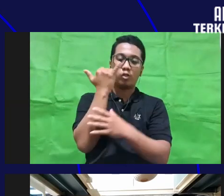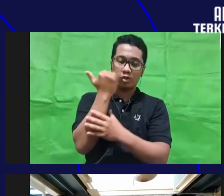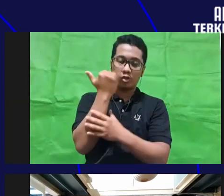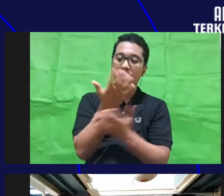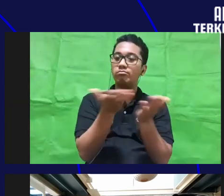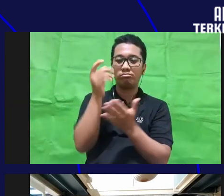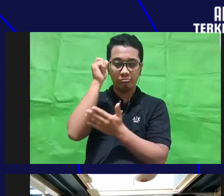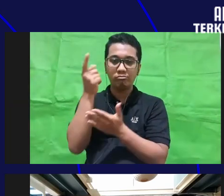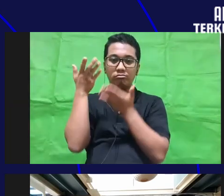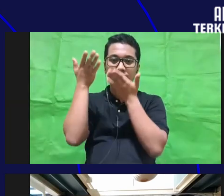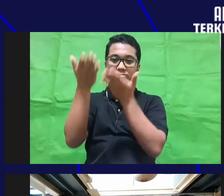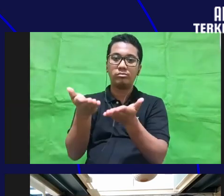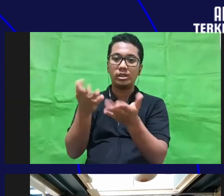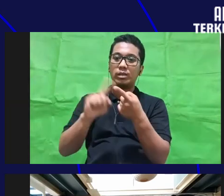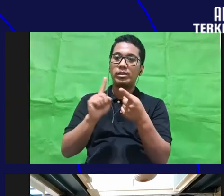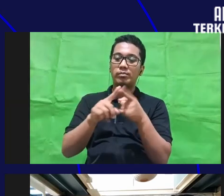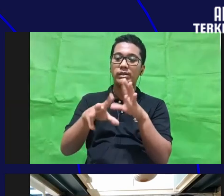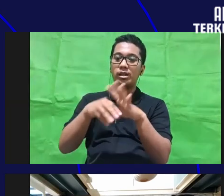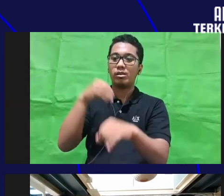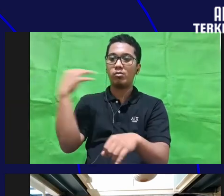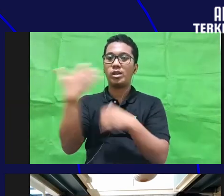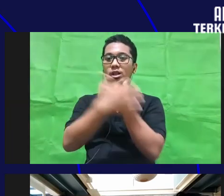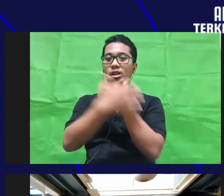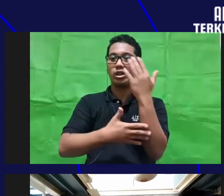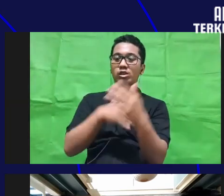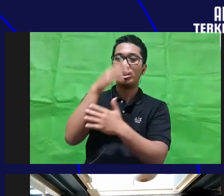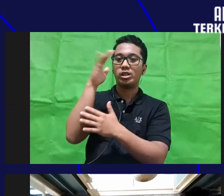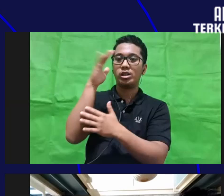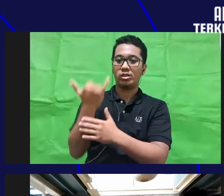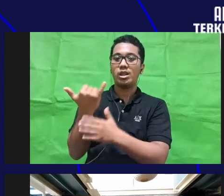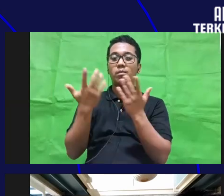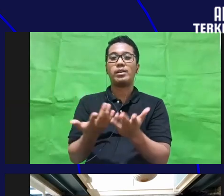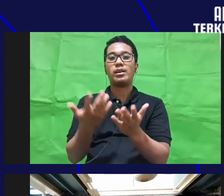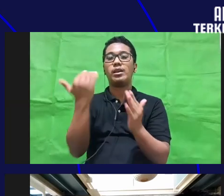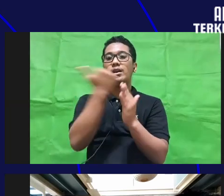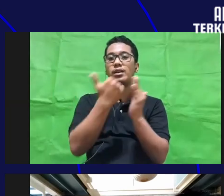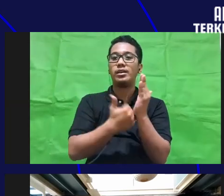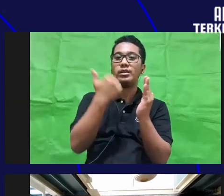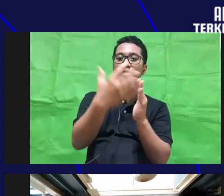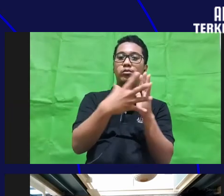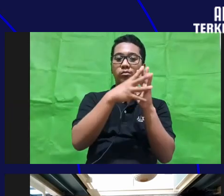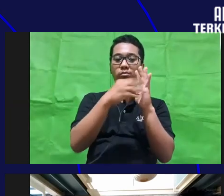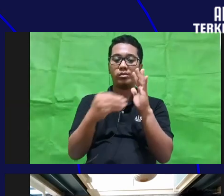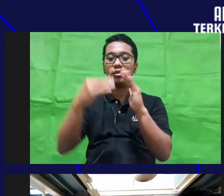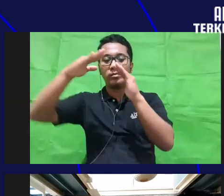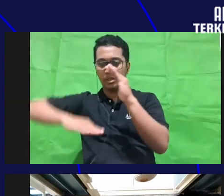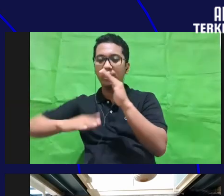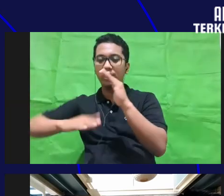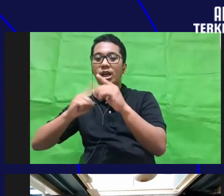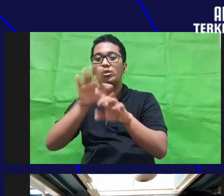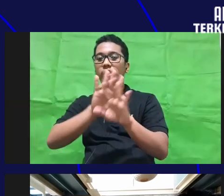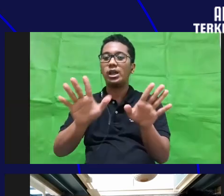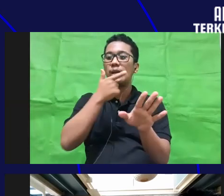luar Yogyakarta. Tetapi apakah kemudian agenda itu kemudian merepresi atau tidak kepentingan mereka di lokasi asal